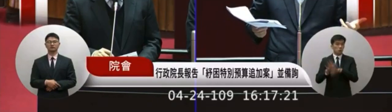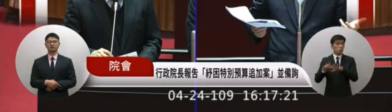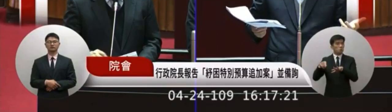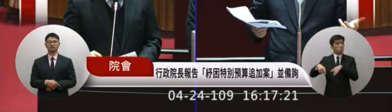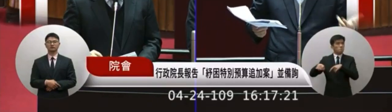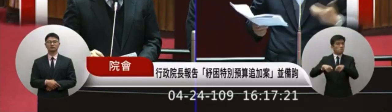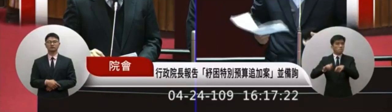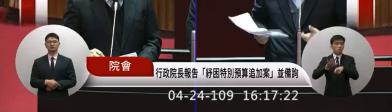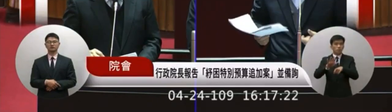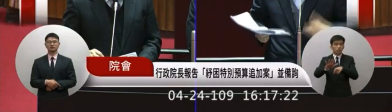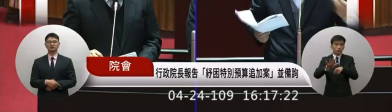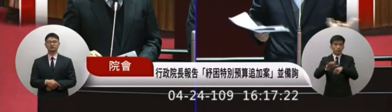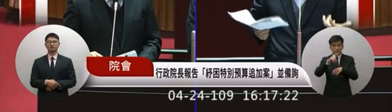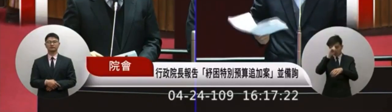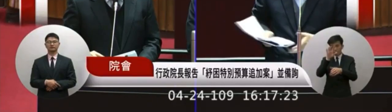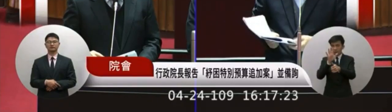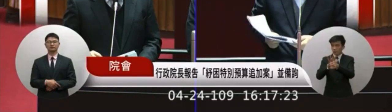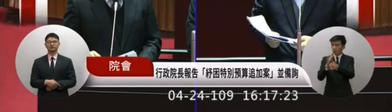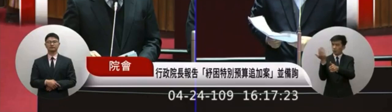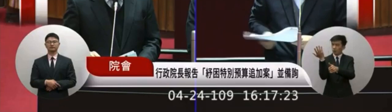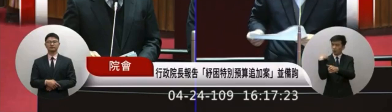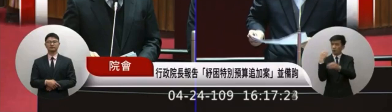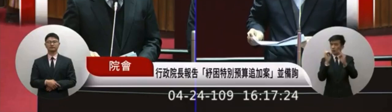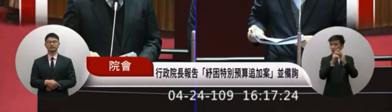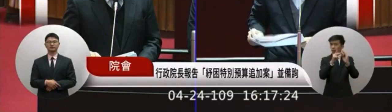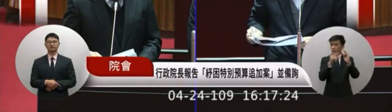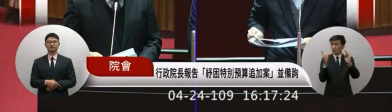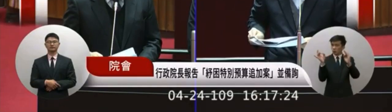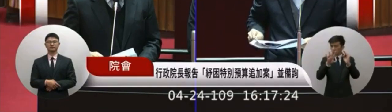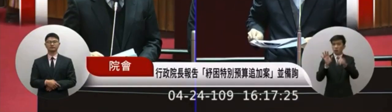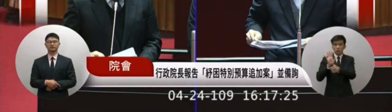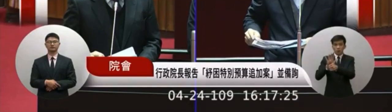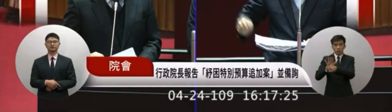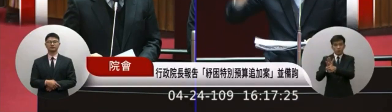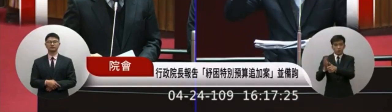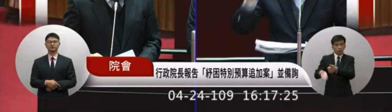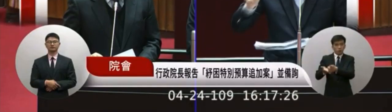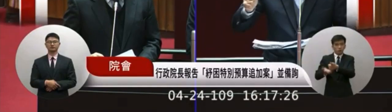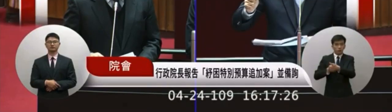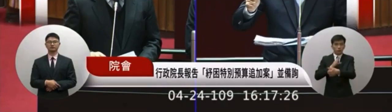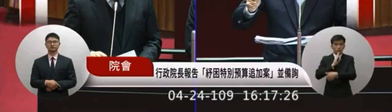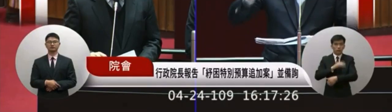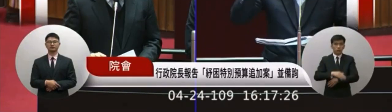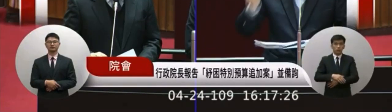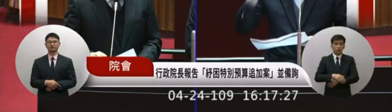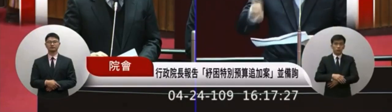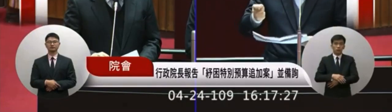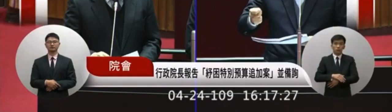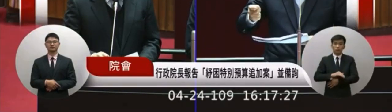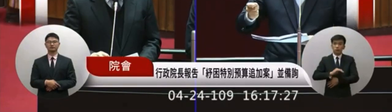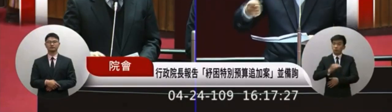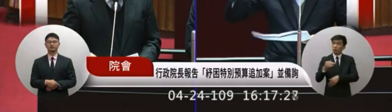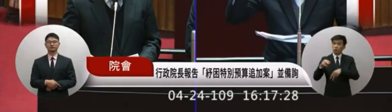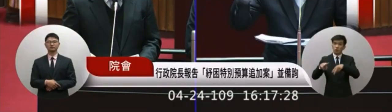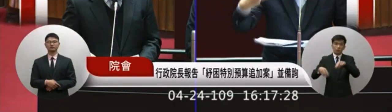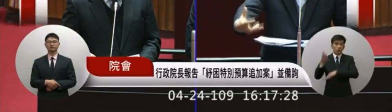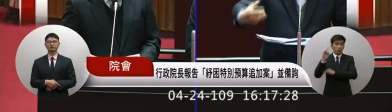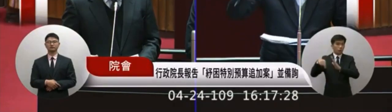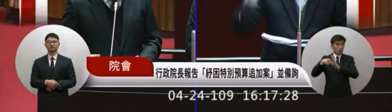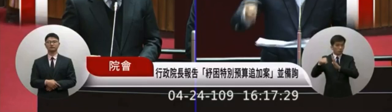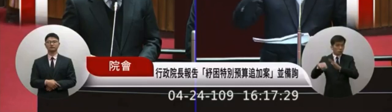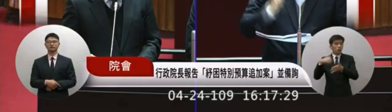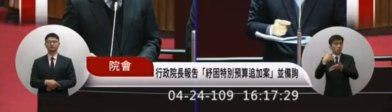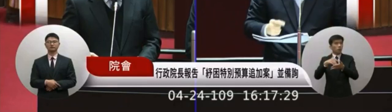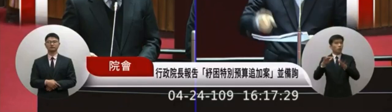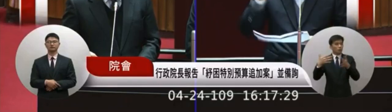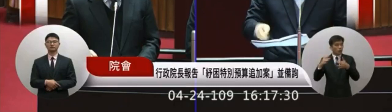施，想协助过去没有跟银行往来的贷款孤儿。那行政院预估会协